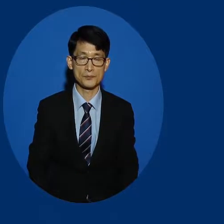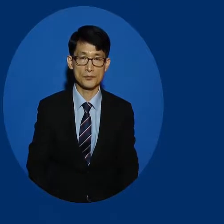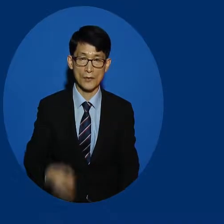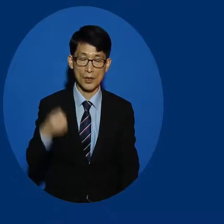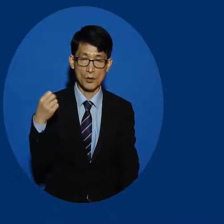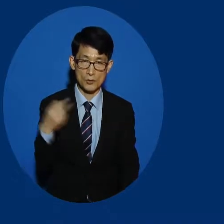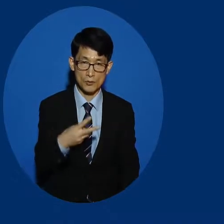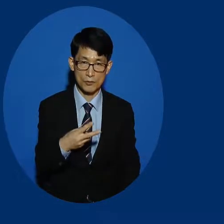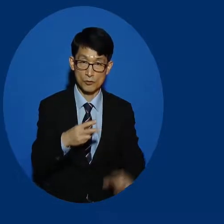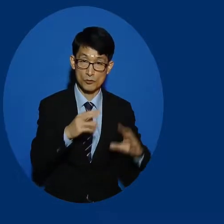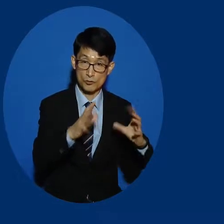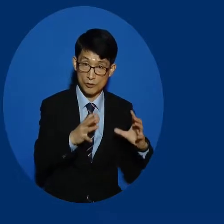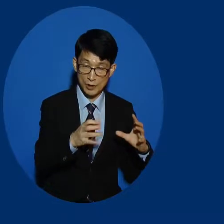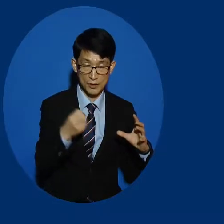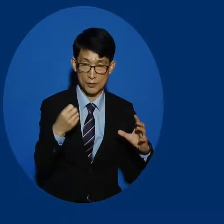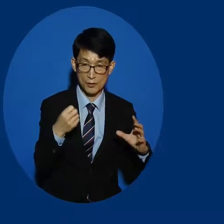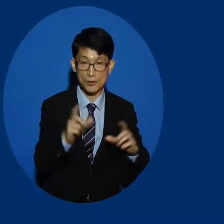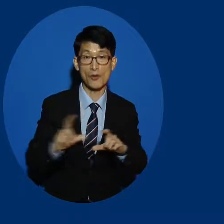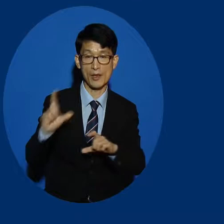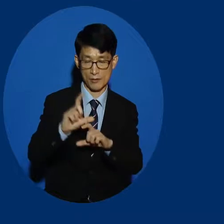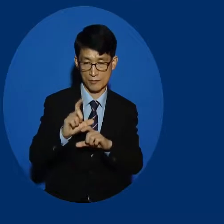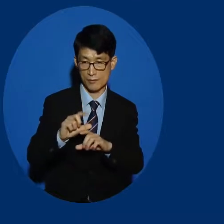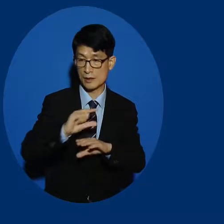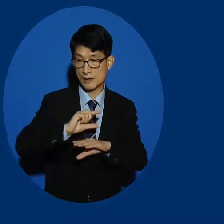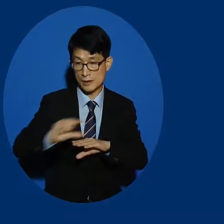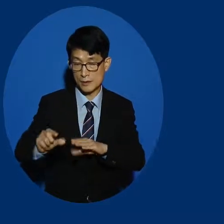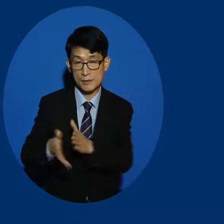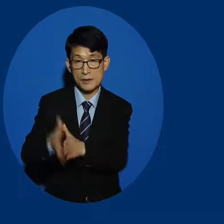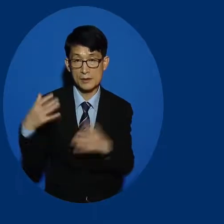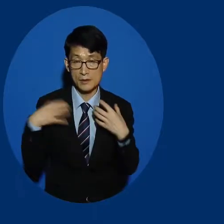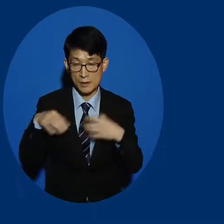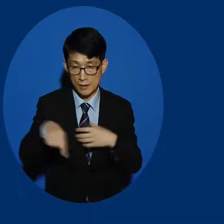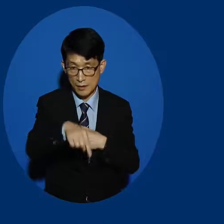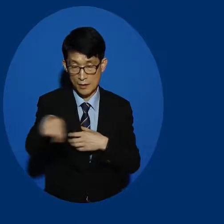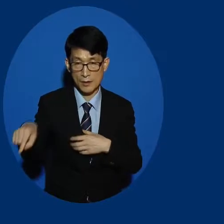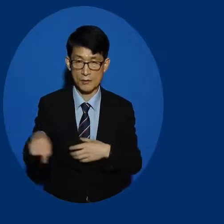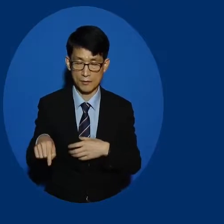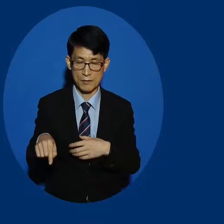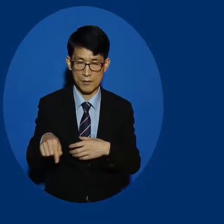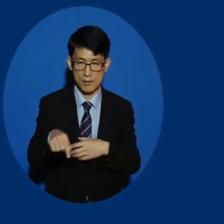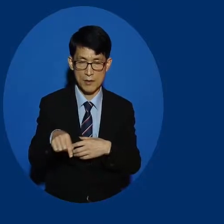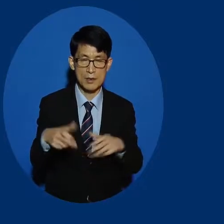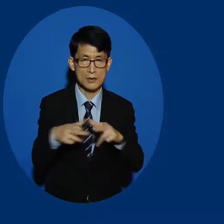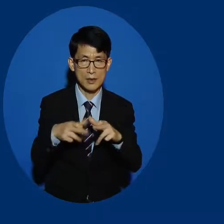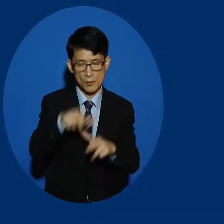또 국가뿐만 아니라 지방자치단체 차원에서도 장애인 평생교육